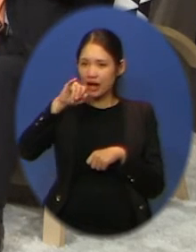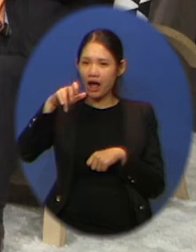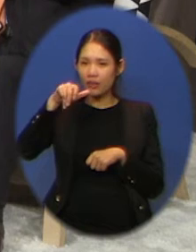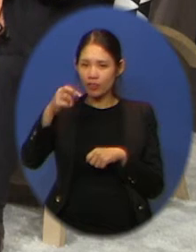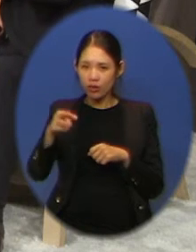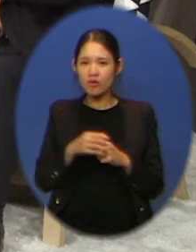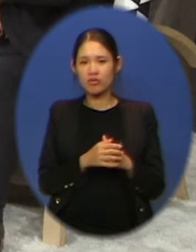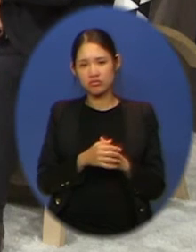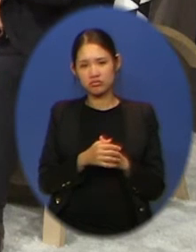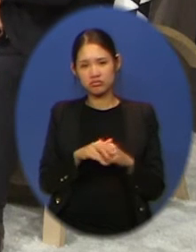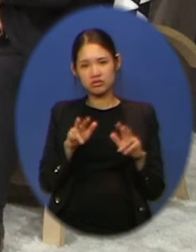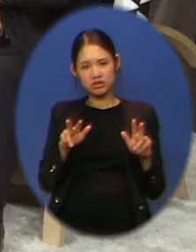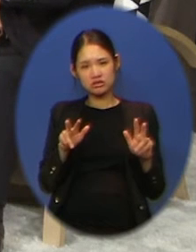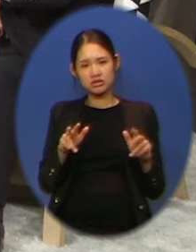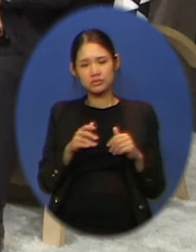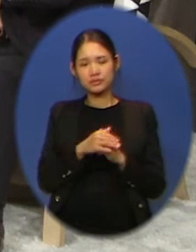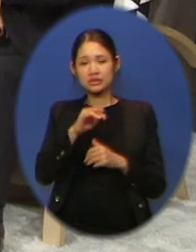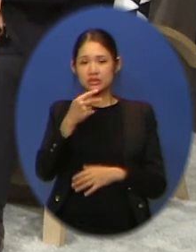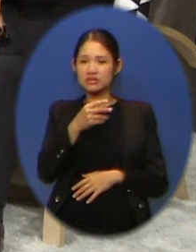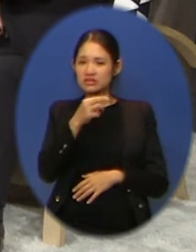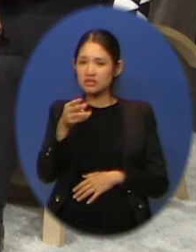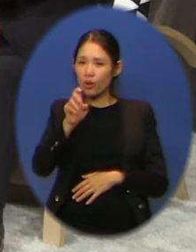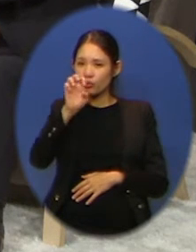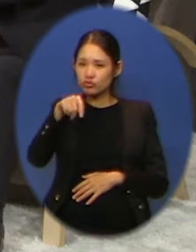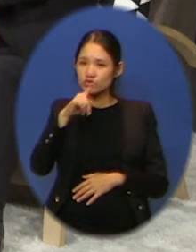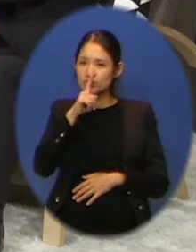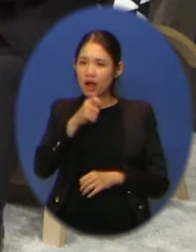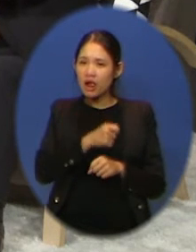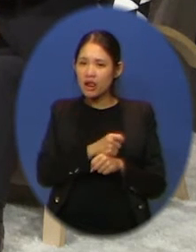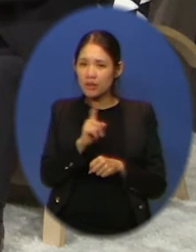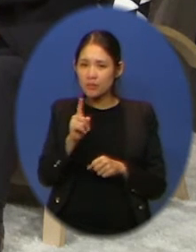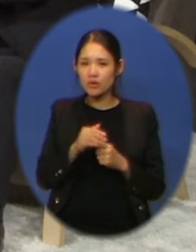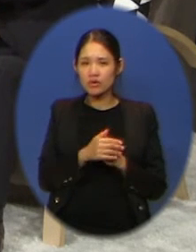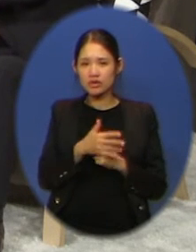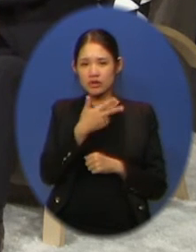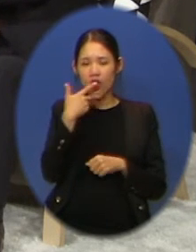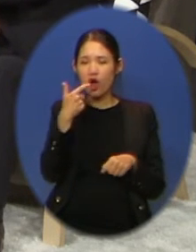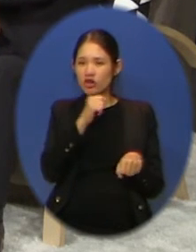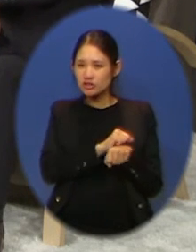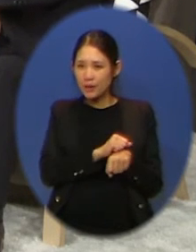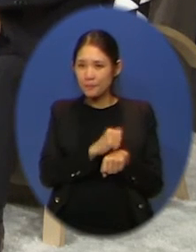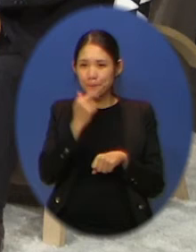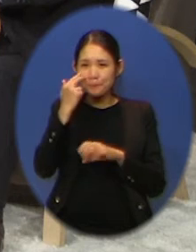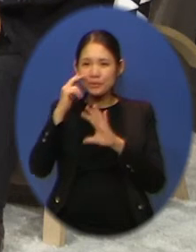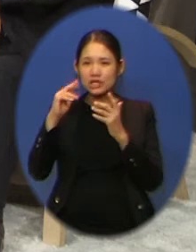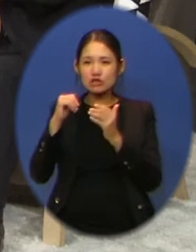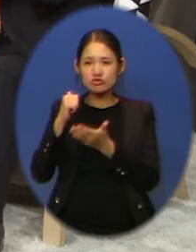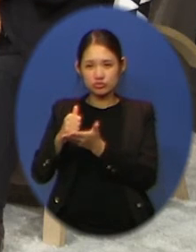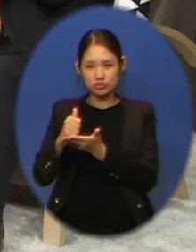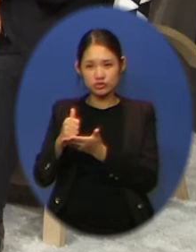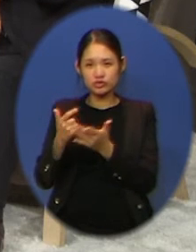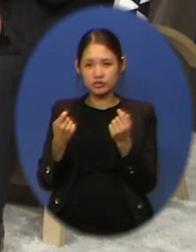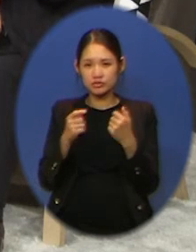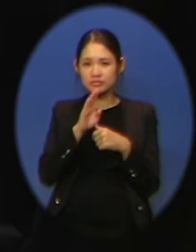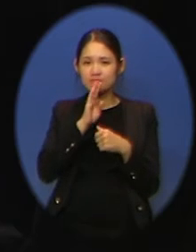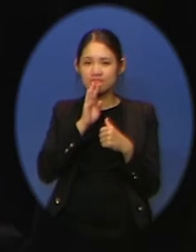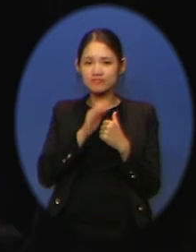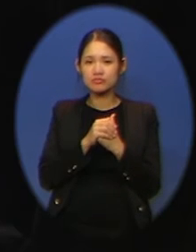그런데 예. 지금 트럼프의 이야기는 이제 영어를 잘하시니까 미국 분이시니까